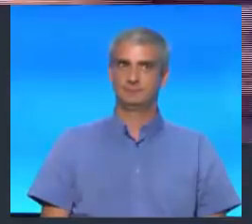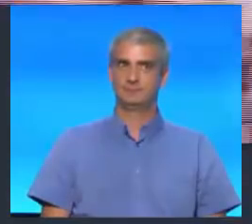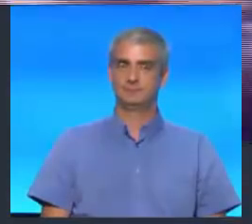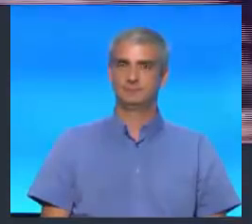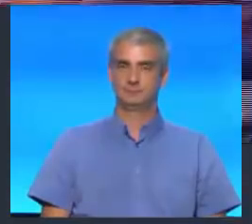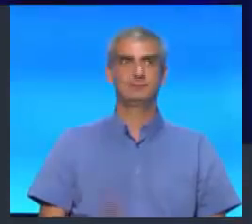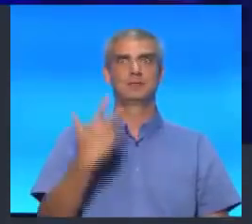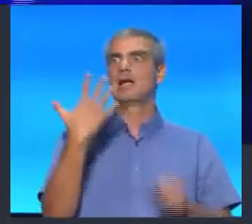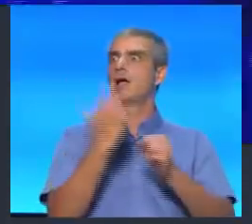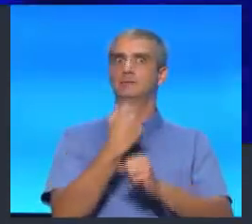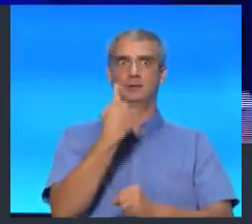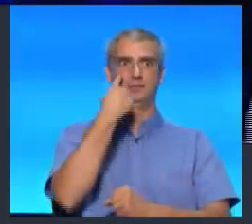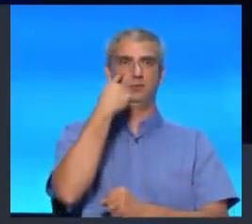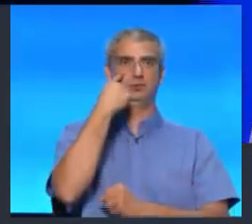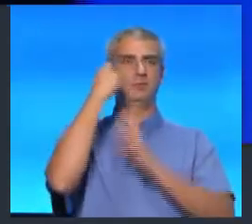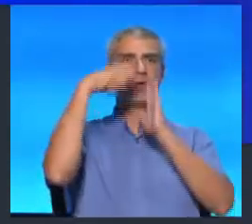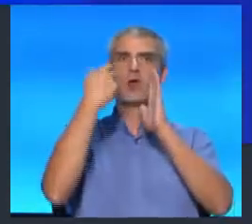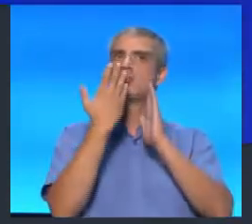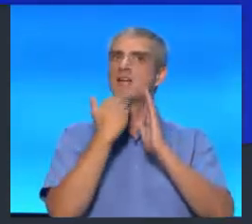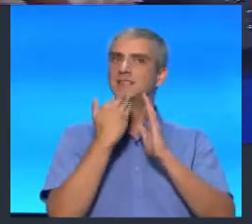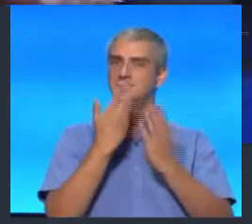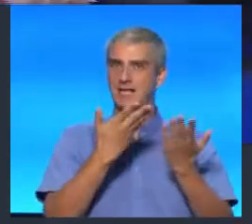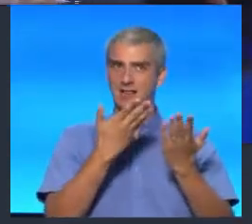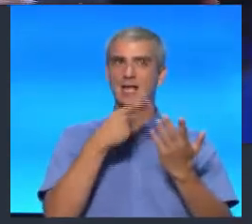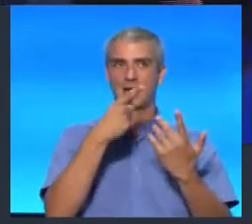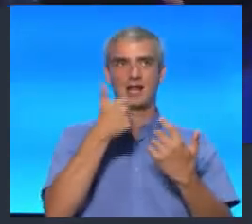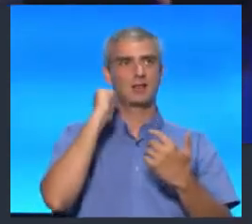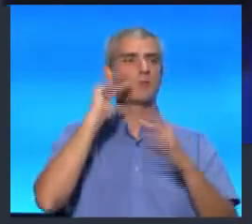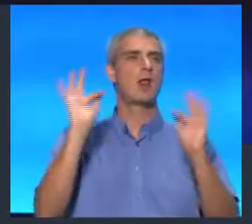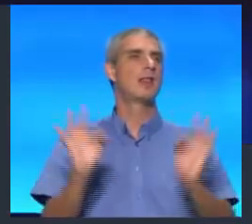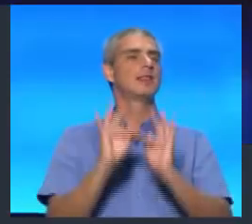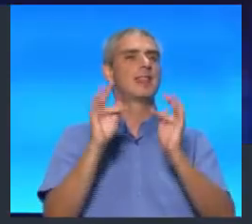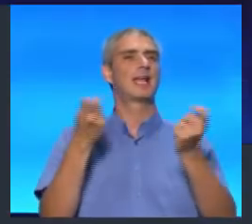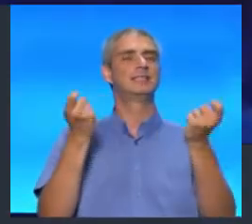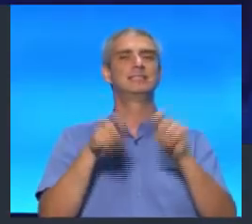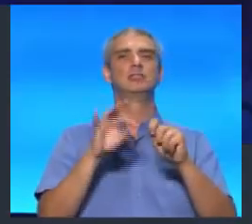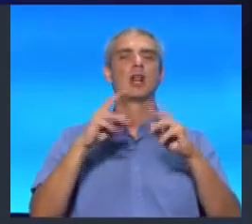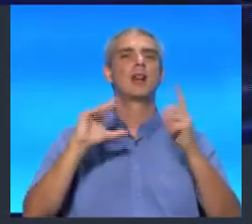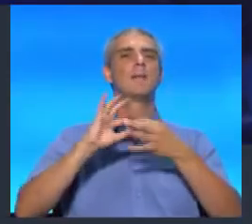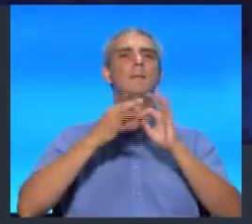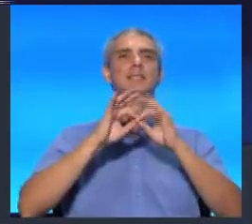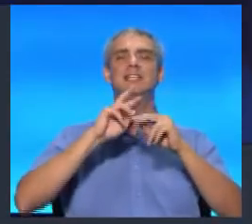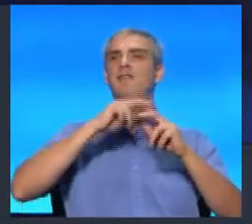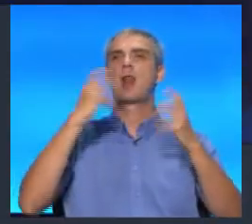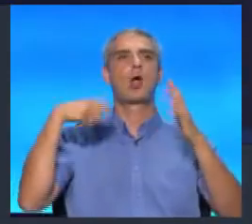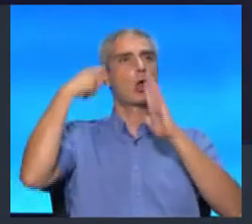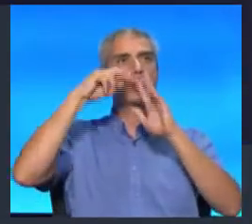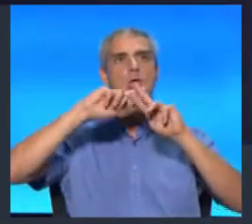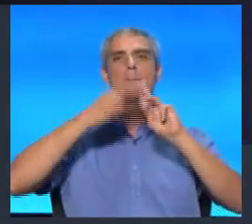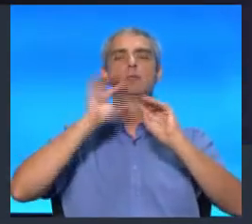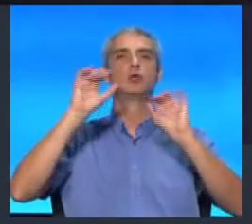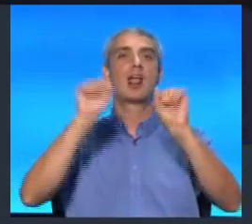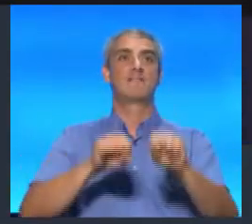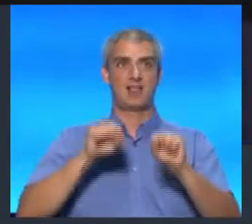זה היה הישג מרשים לקולנוע הישראלי. אמש בטקס הנעילה של פסטיבל הקולנוע הבינלאומי של ונציה,